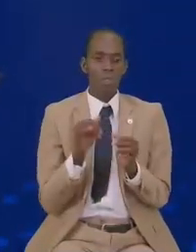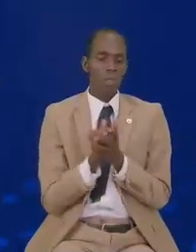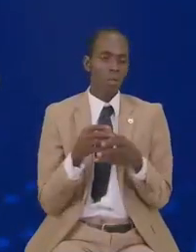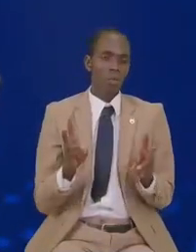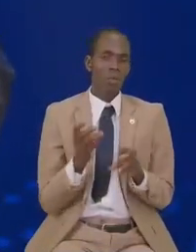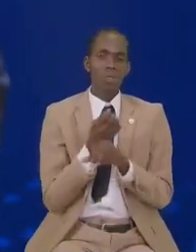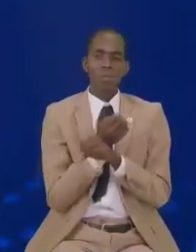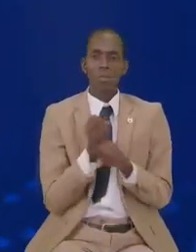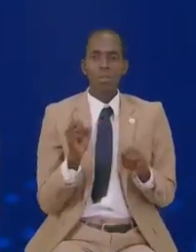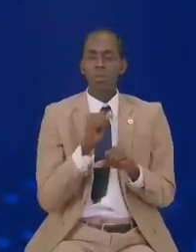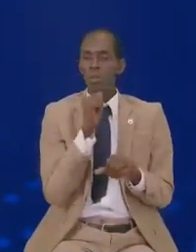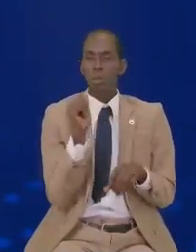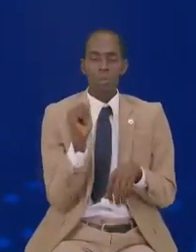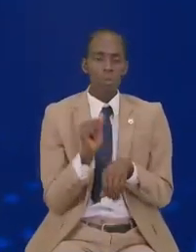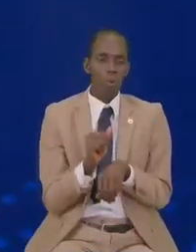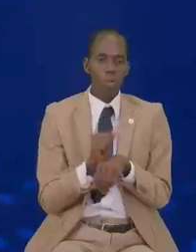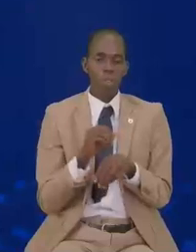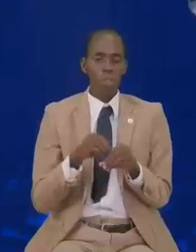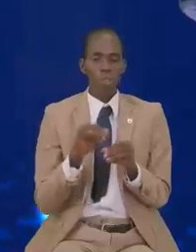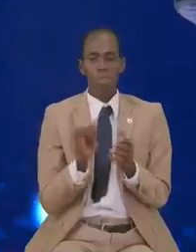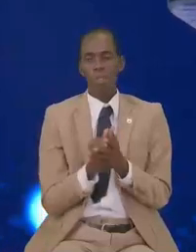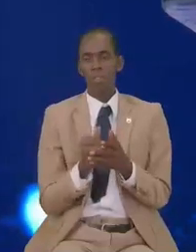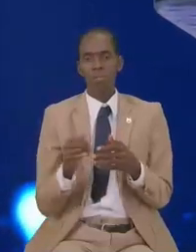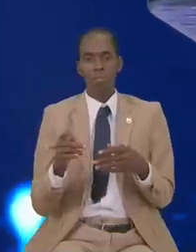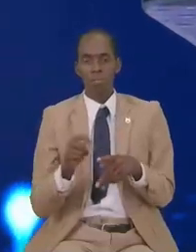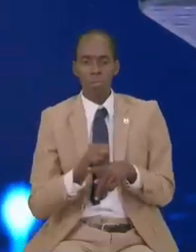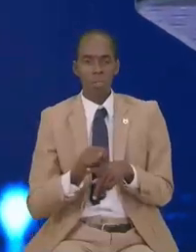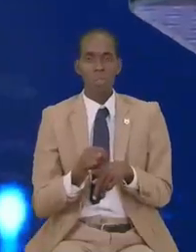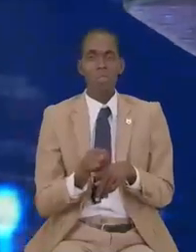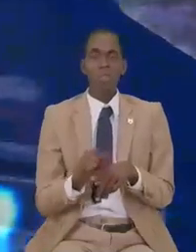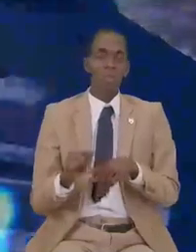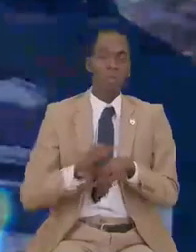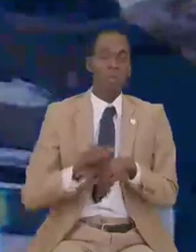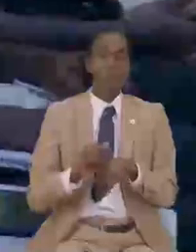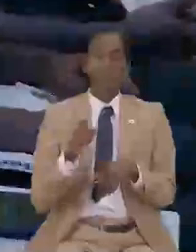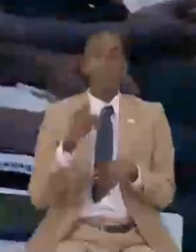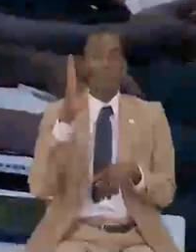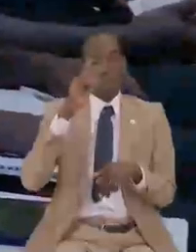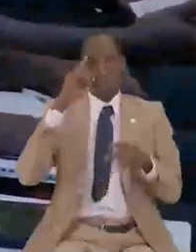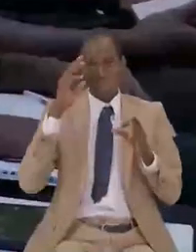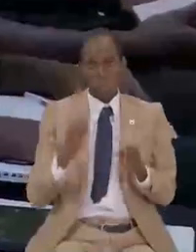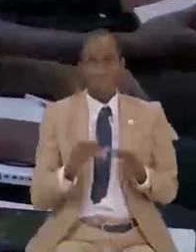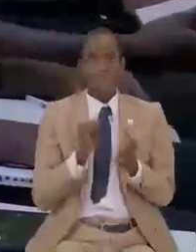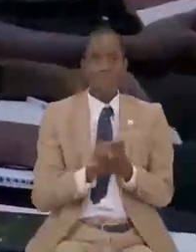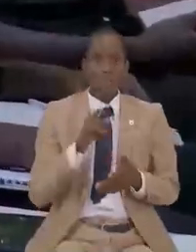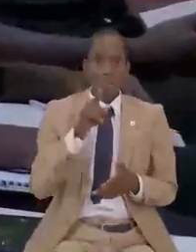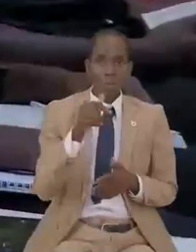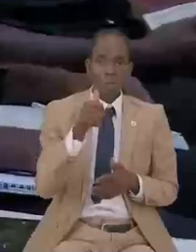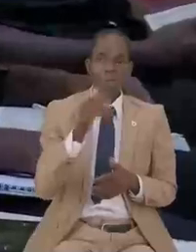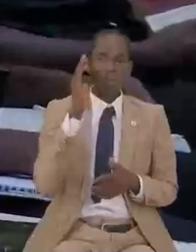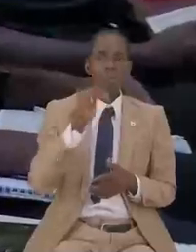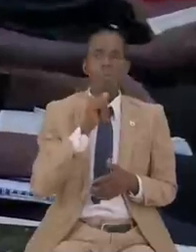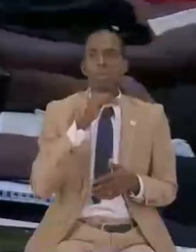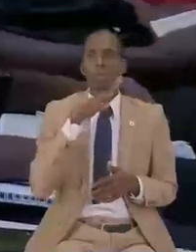La sanctification n'agit pas avec le tirage. Tu décides que toi, tu ne vas pas te souiller. Nous allons